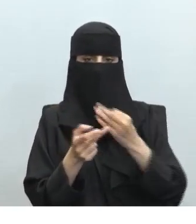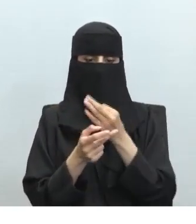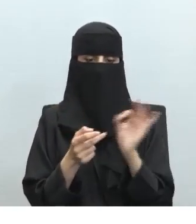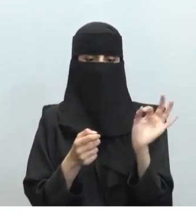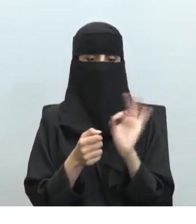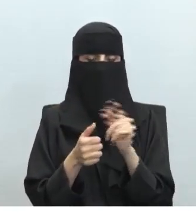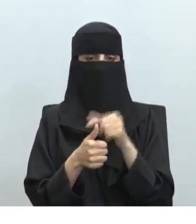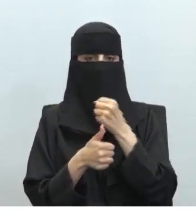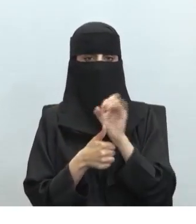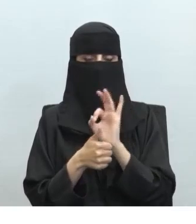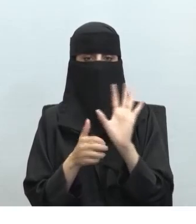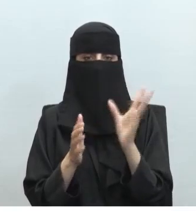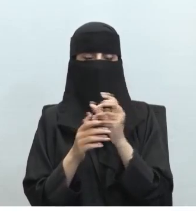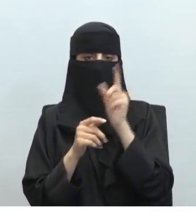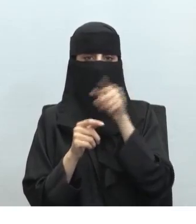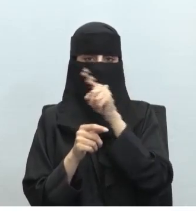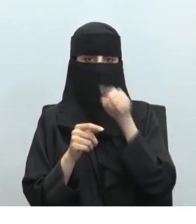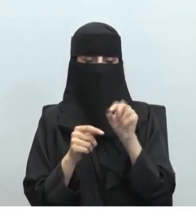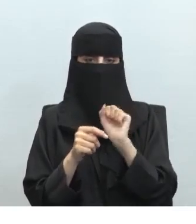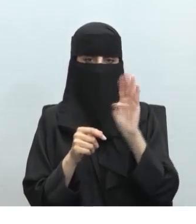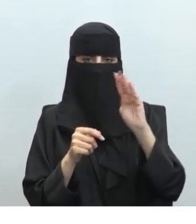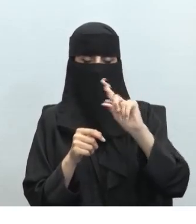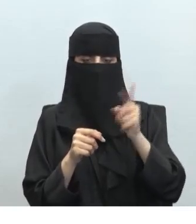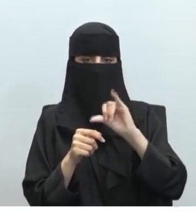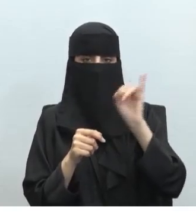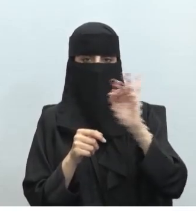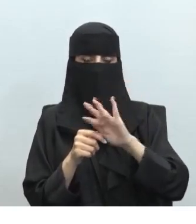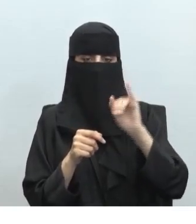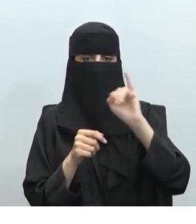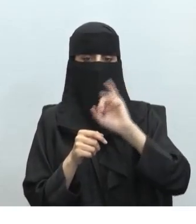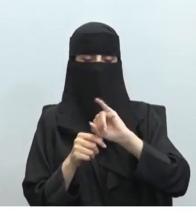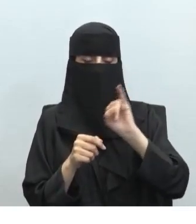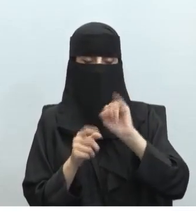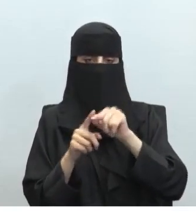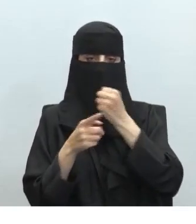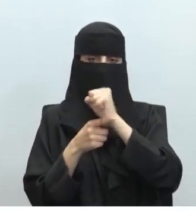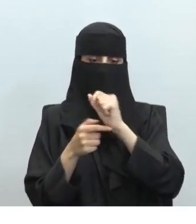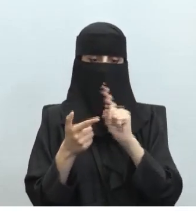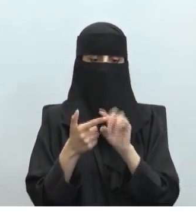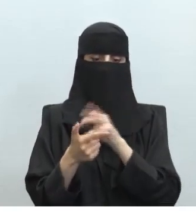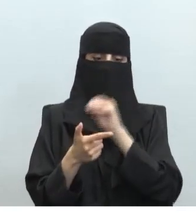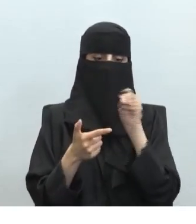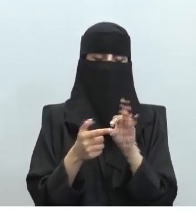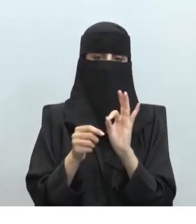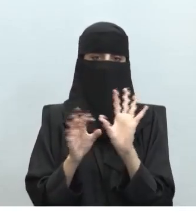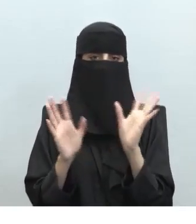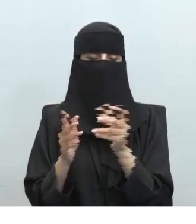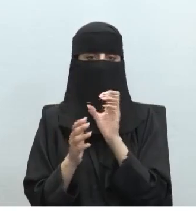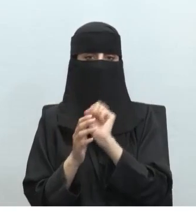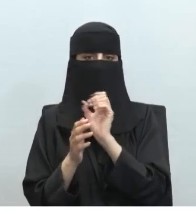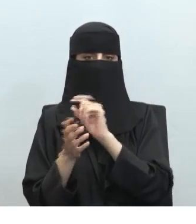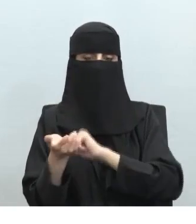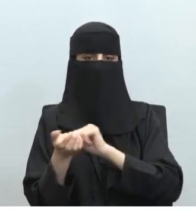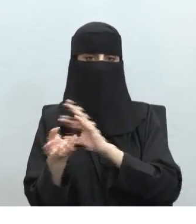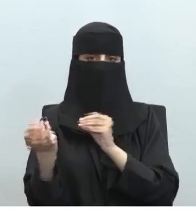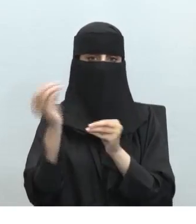سبيل المثال في الحذف هي حذف قطعه من كروموسوم تحوجنا او اكثر من الجينات بينما الانتقال هي انتقال الجينات الى موقع مختلف